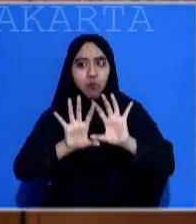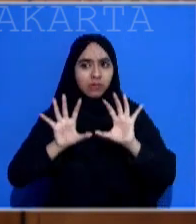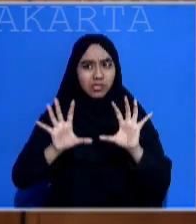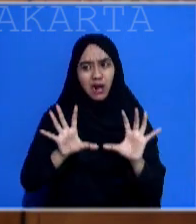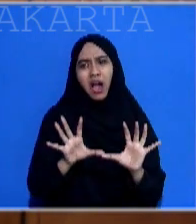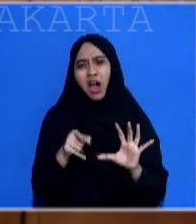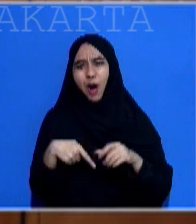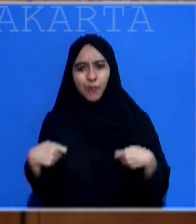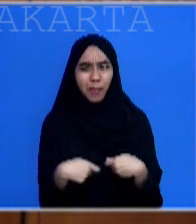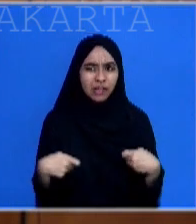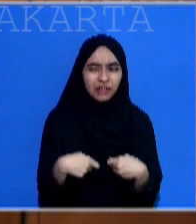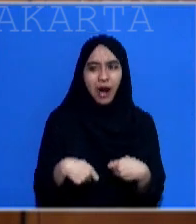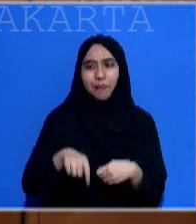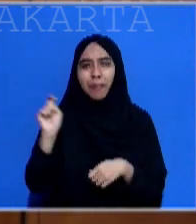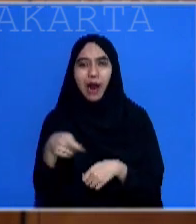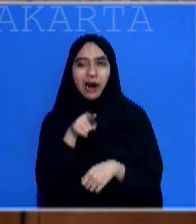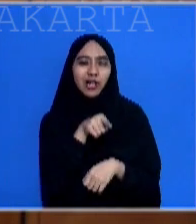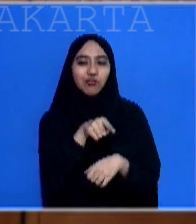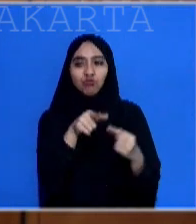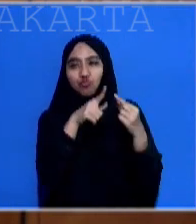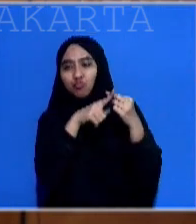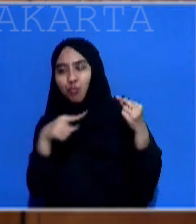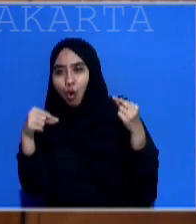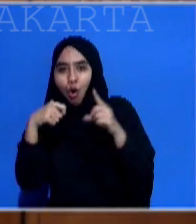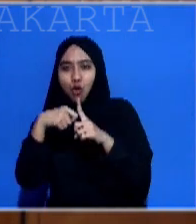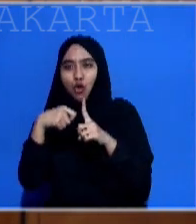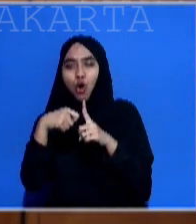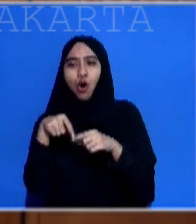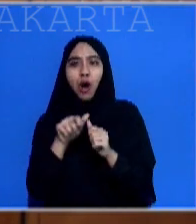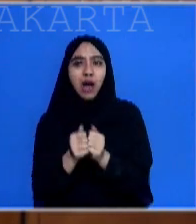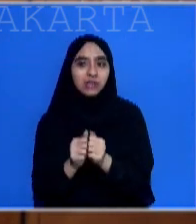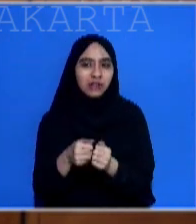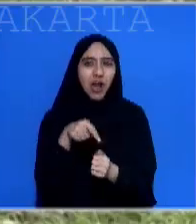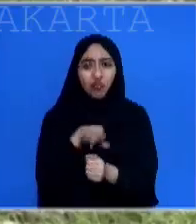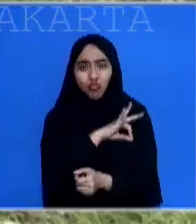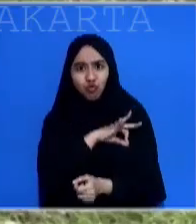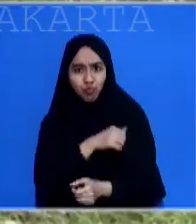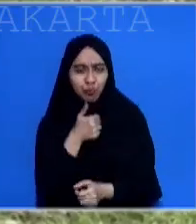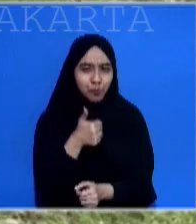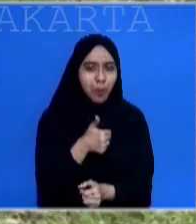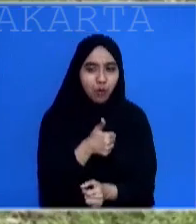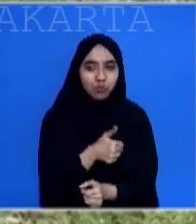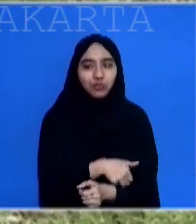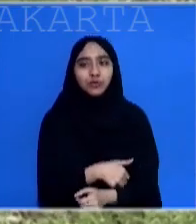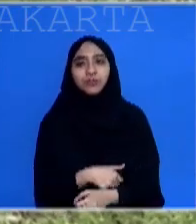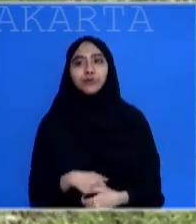Kulon Progo. Usaha tani mriku asilipun mikolai jalaran gampil ngrimatipun.